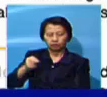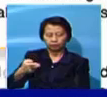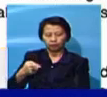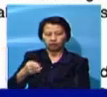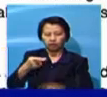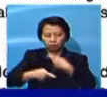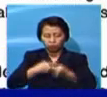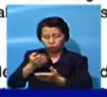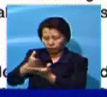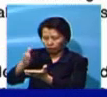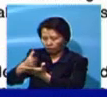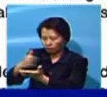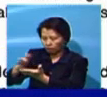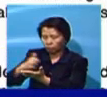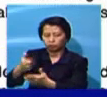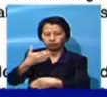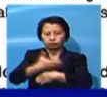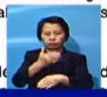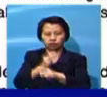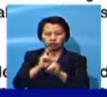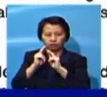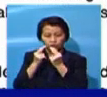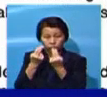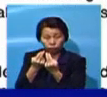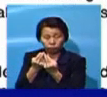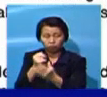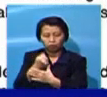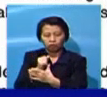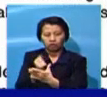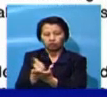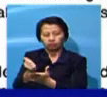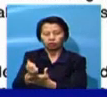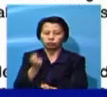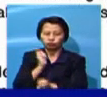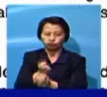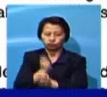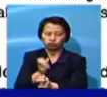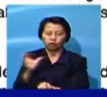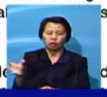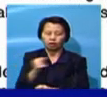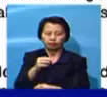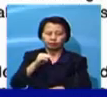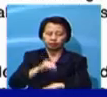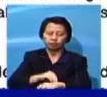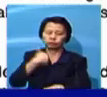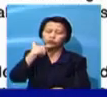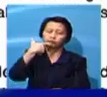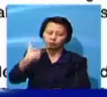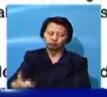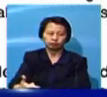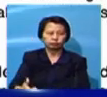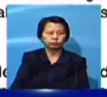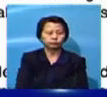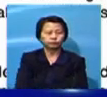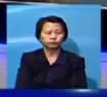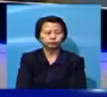pengagihan harta pusaka berbentuk unit amanah mungkin rumit dan memakan masa yang